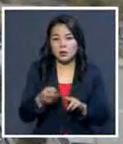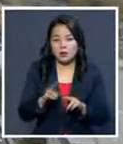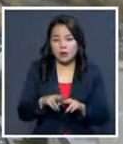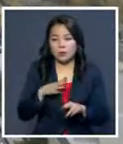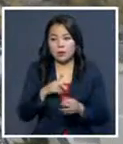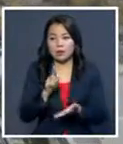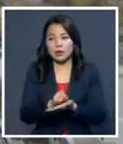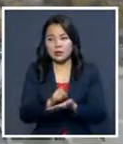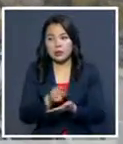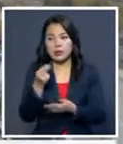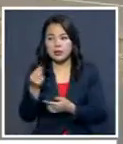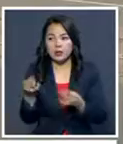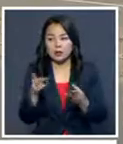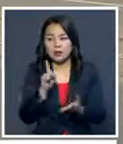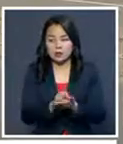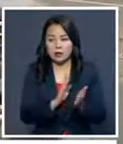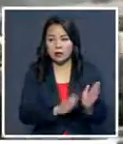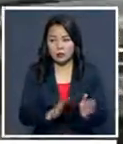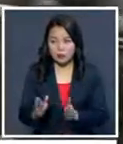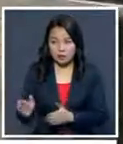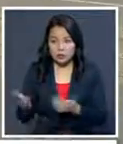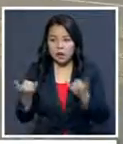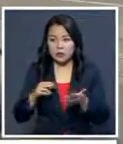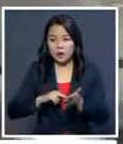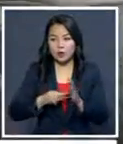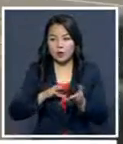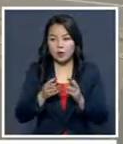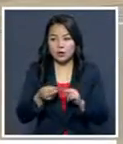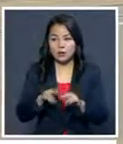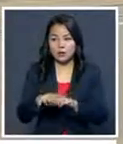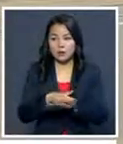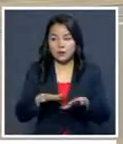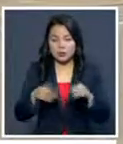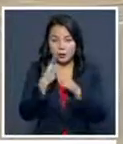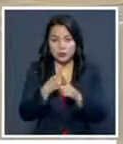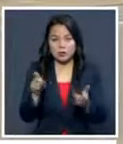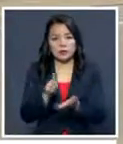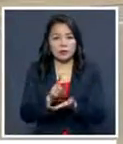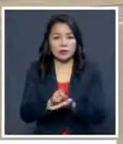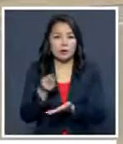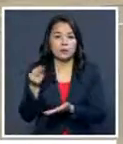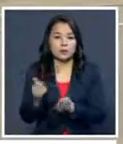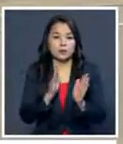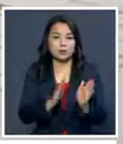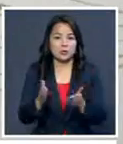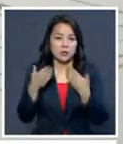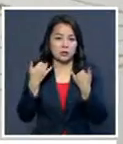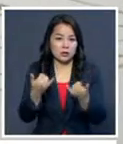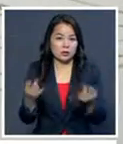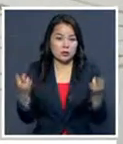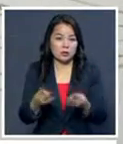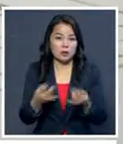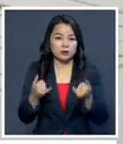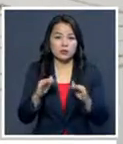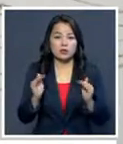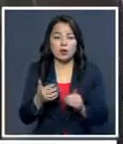салық қарызын төлеп тастауға жет. Бұл алдағы жылға жоспарланған салық амнистиясының көмегімен іске асыруға болатын жеңілдік. Шығыста шағын